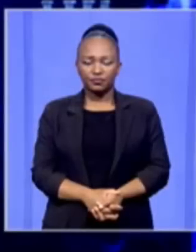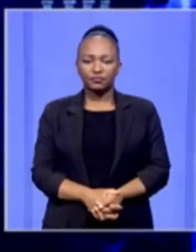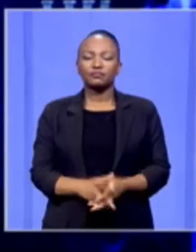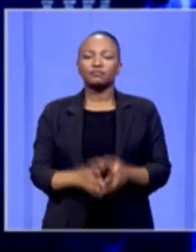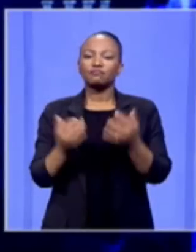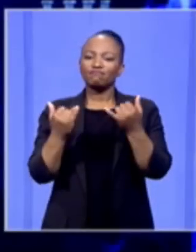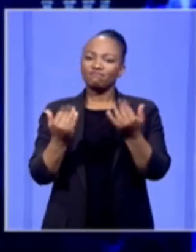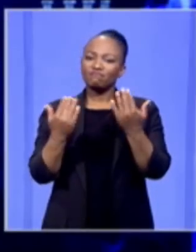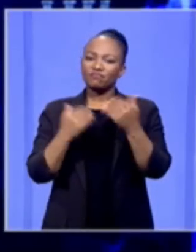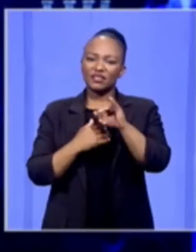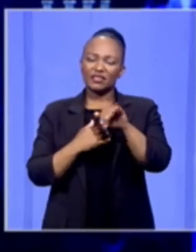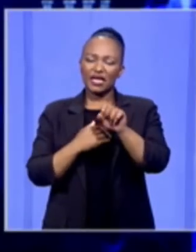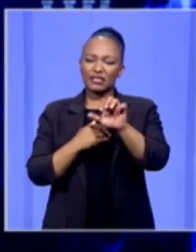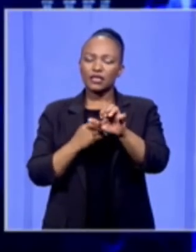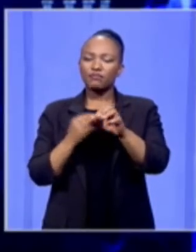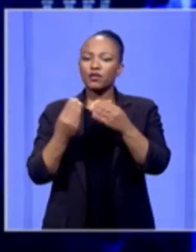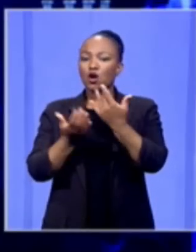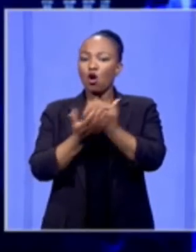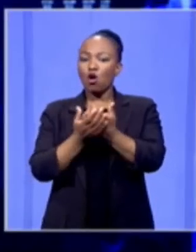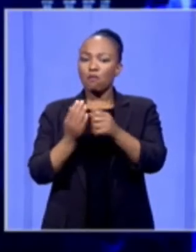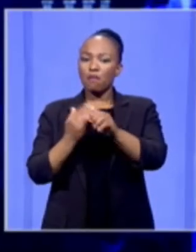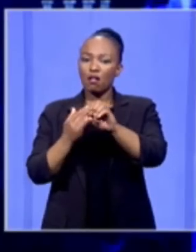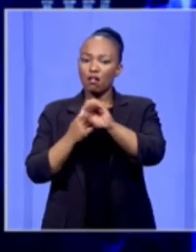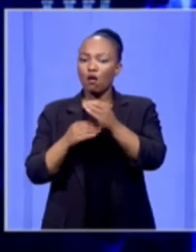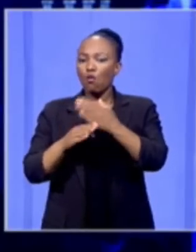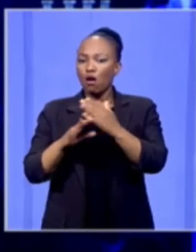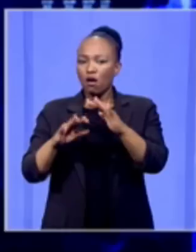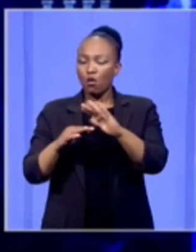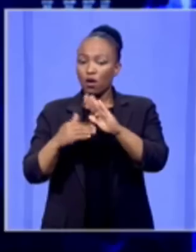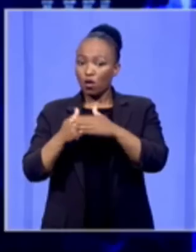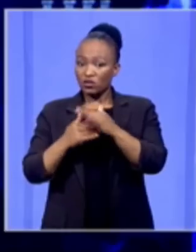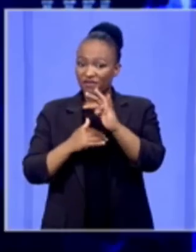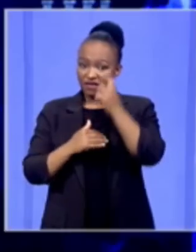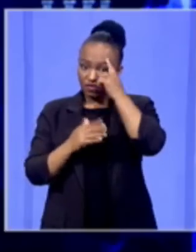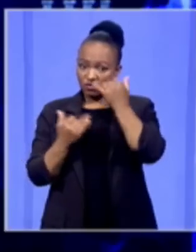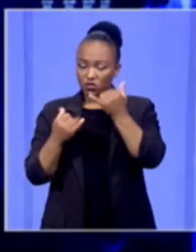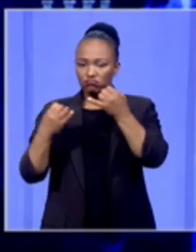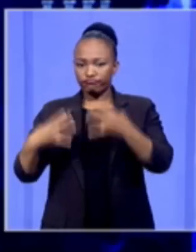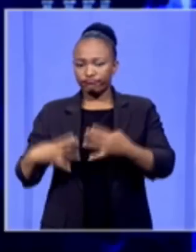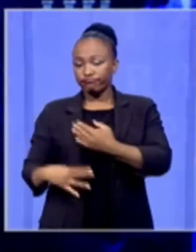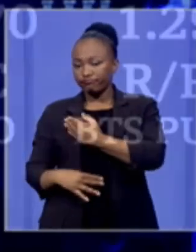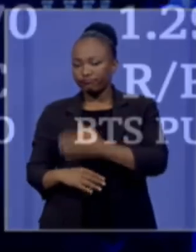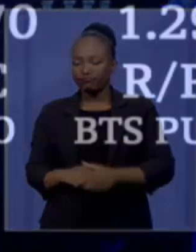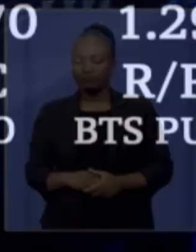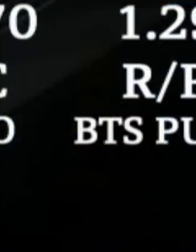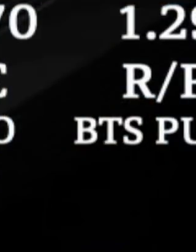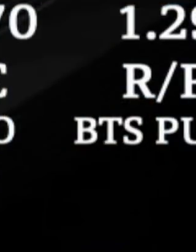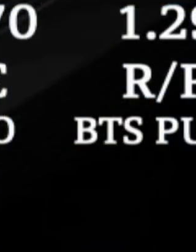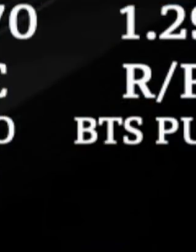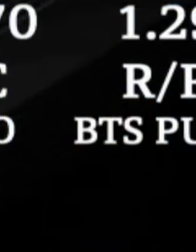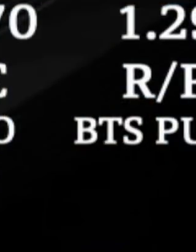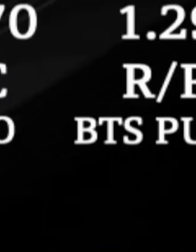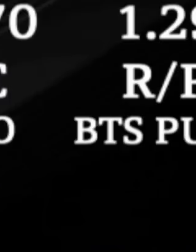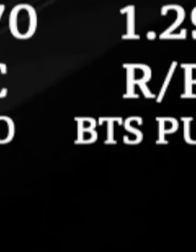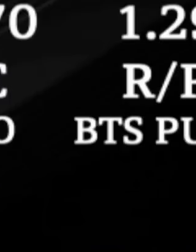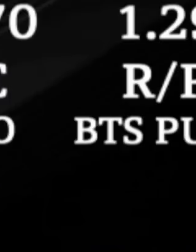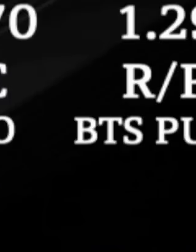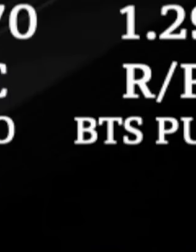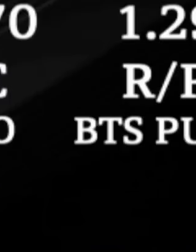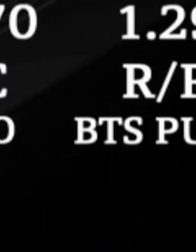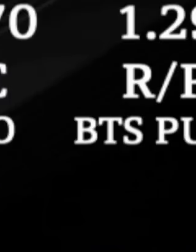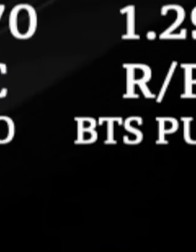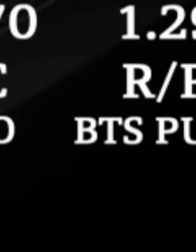Jwala re bona hore mebaraka e sebeditse jwang ha JSE e ne e kwala hore nya bohlano thapameng ena. Ranta